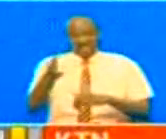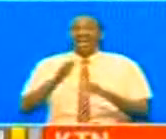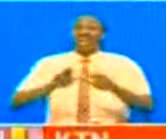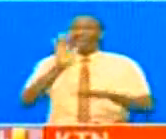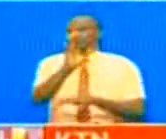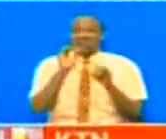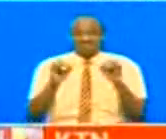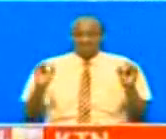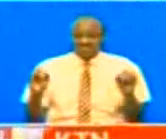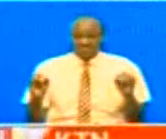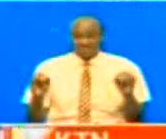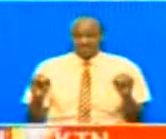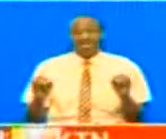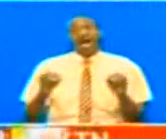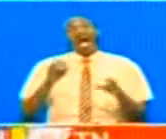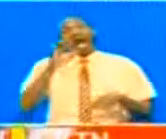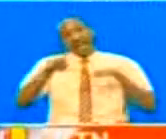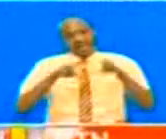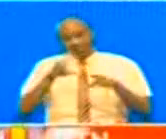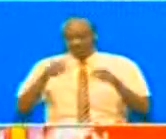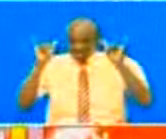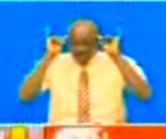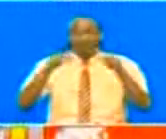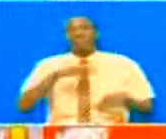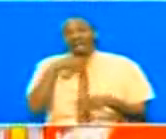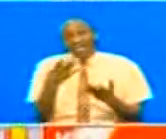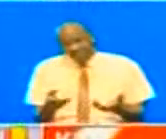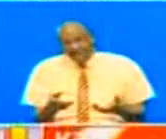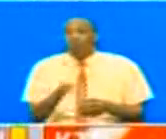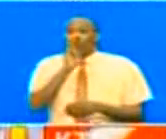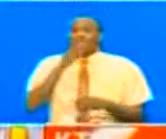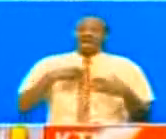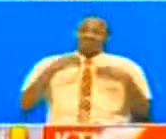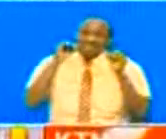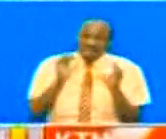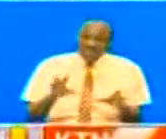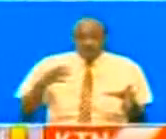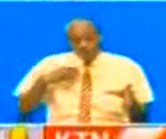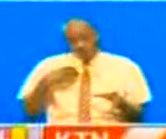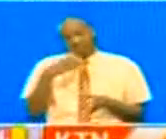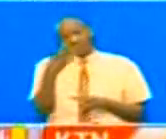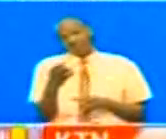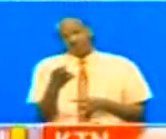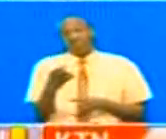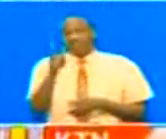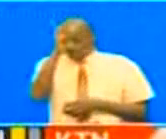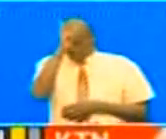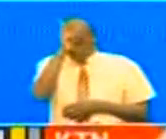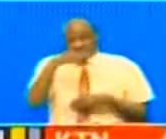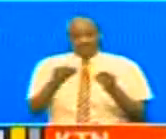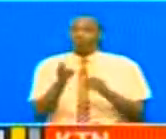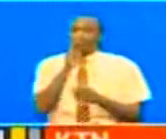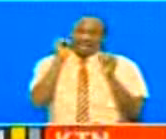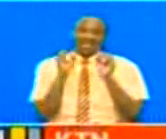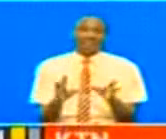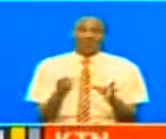yao. Mali inakufa. Hatuna mali ya kunywa maji au ya mbusi, watoto ya mbusi tunafungulia.